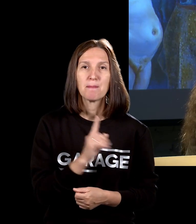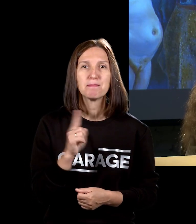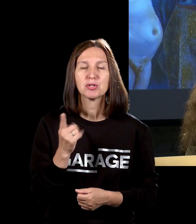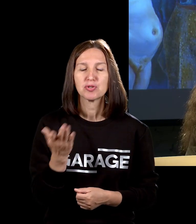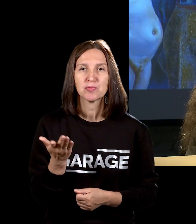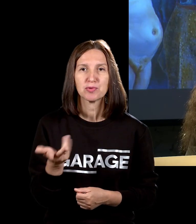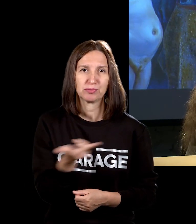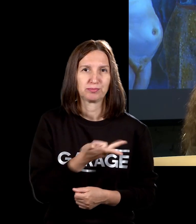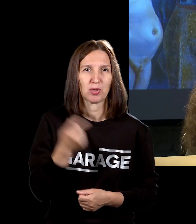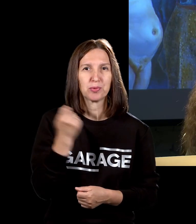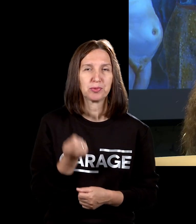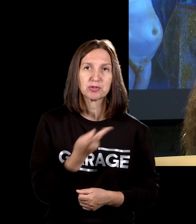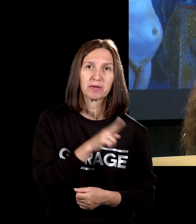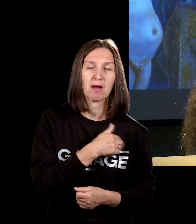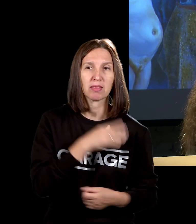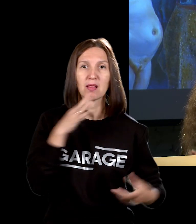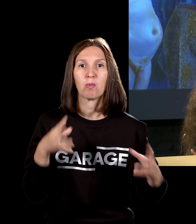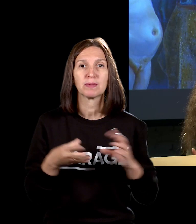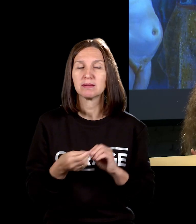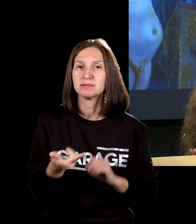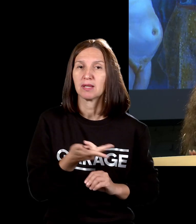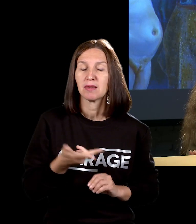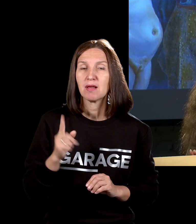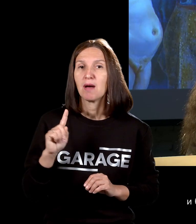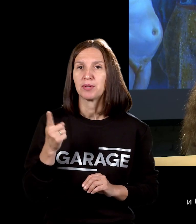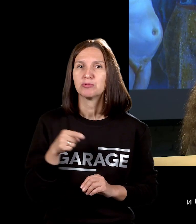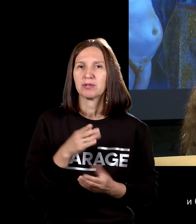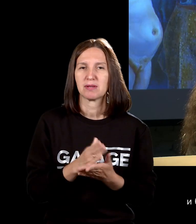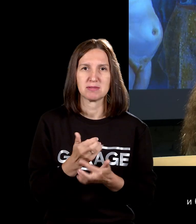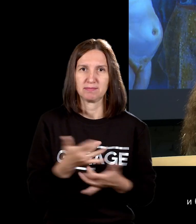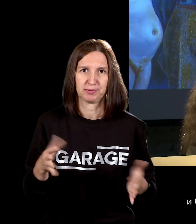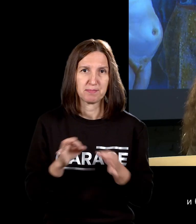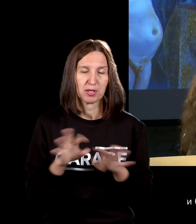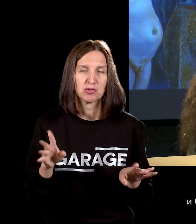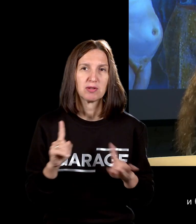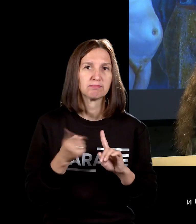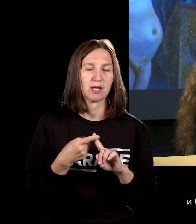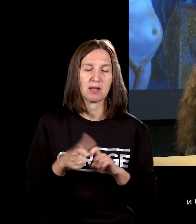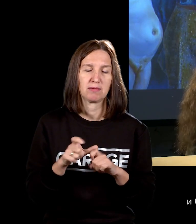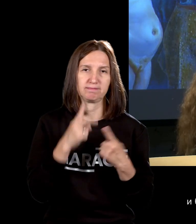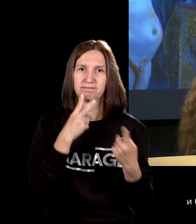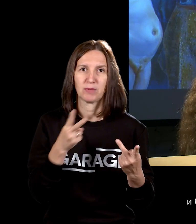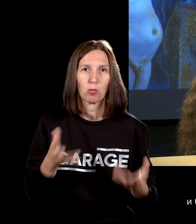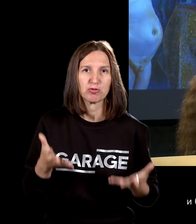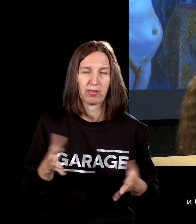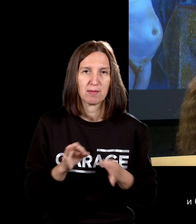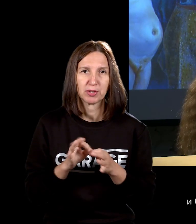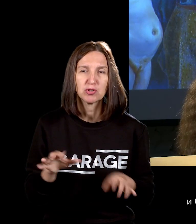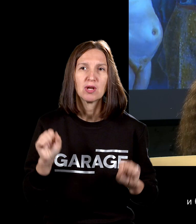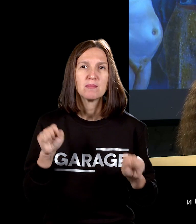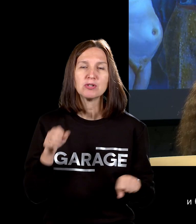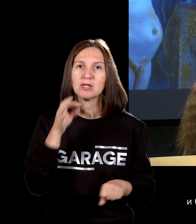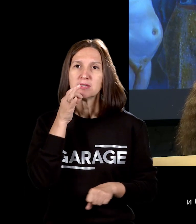Почему этих художников мне захотелось объединить, потому что там несколько причин, одна, наверное, наиболее очевидная, это то, что, наверное, можно сказать,